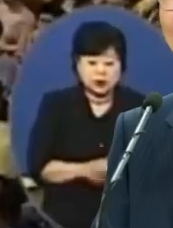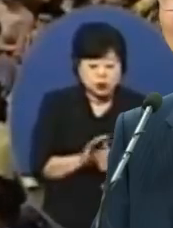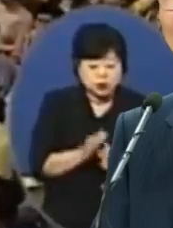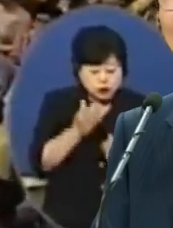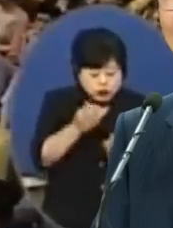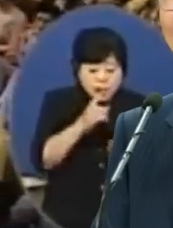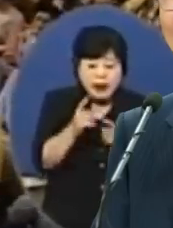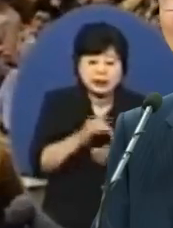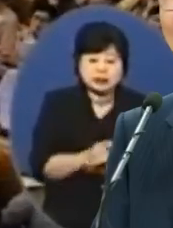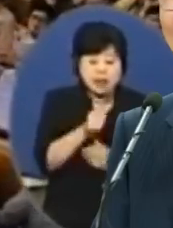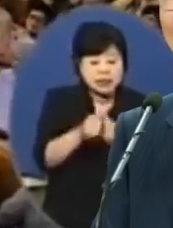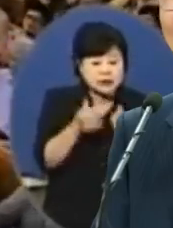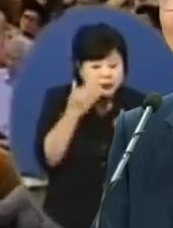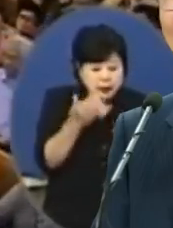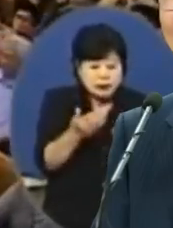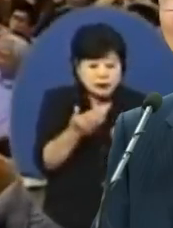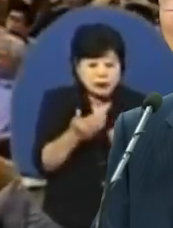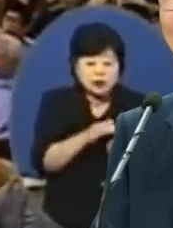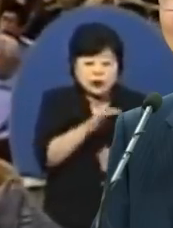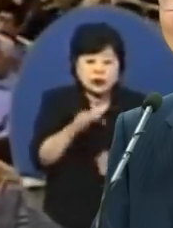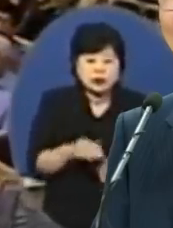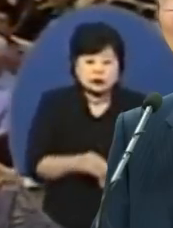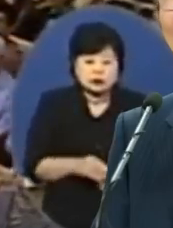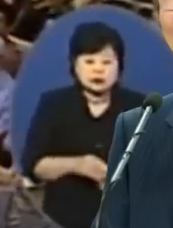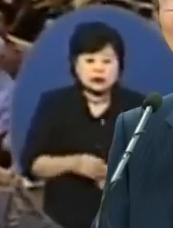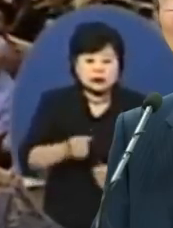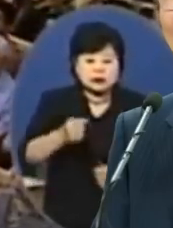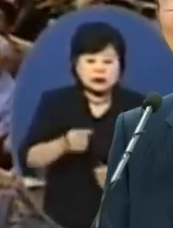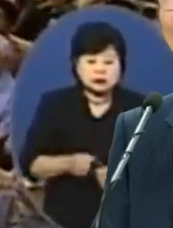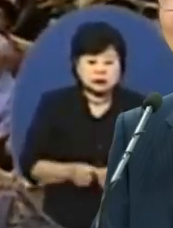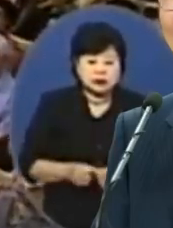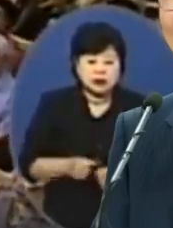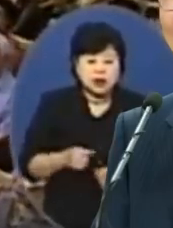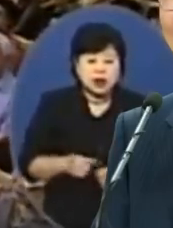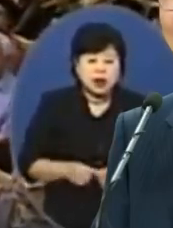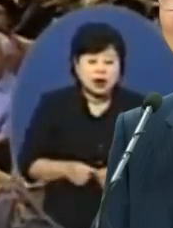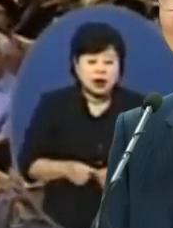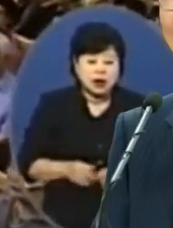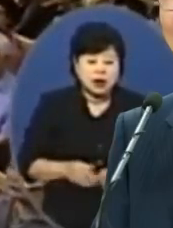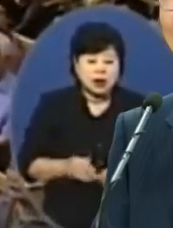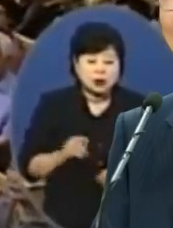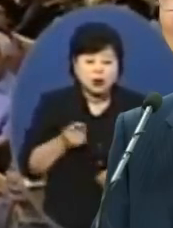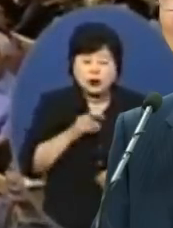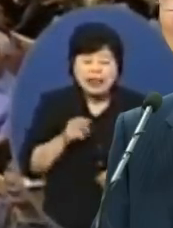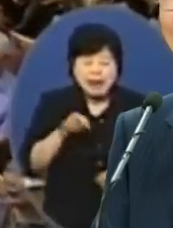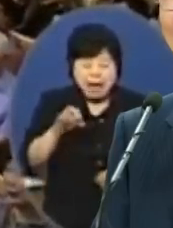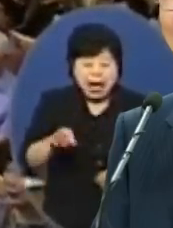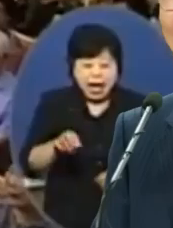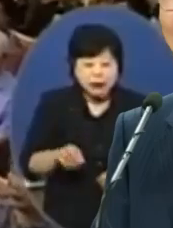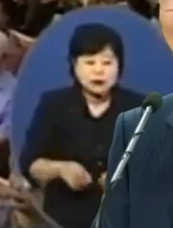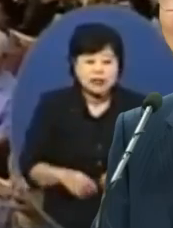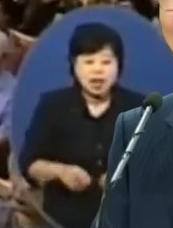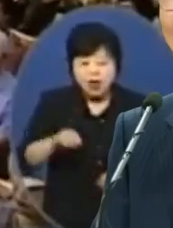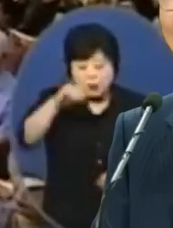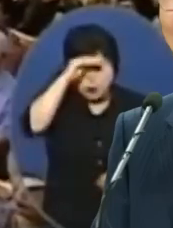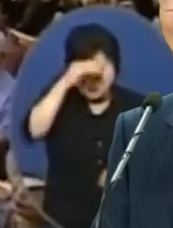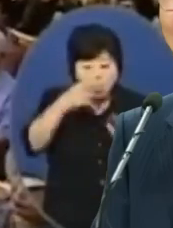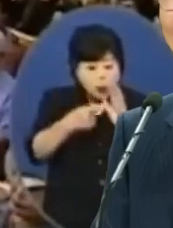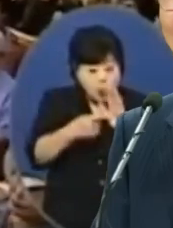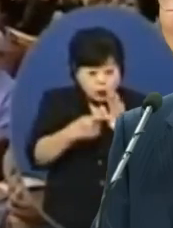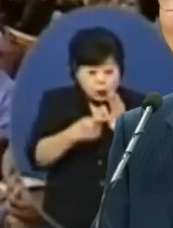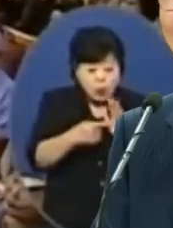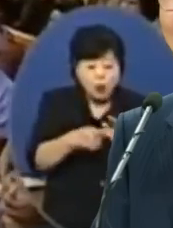위로해 주리라고 말씀하신 하나님께서 우리를 들어서 동남아 일대에 모범으로 보여주고 있는 것입니다.